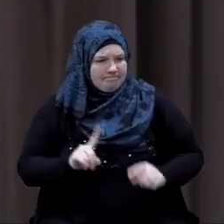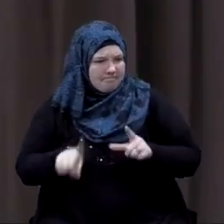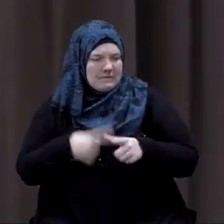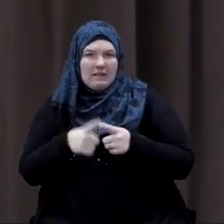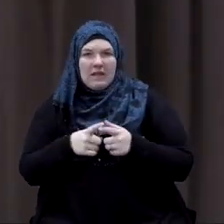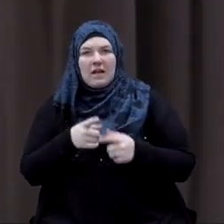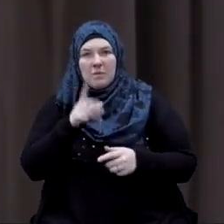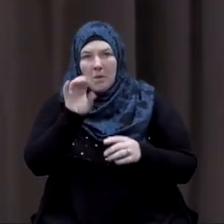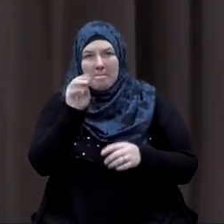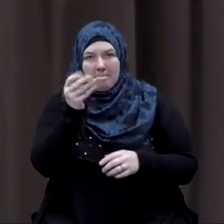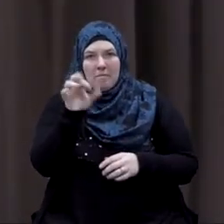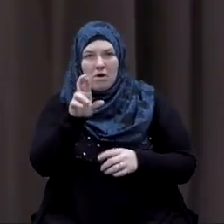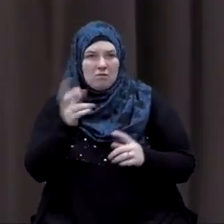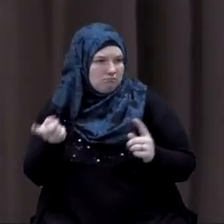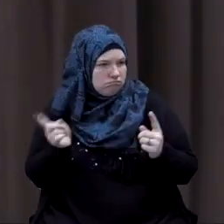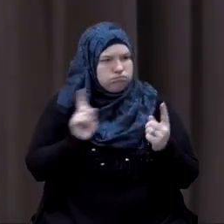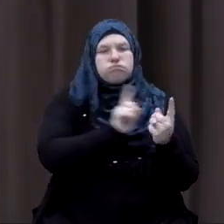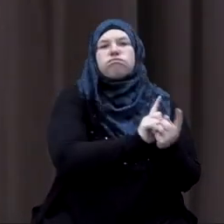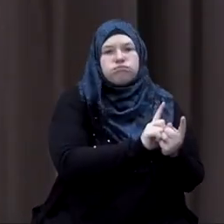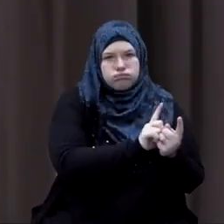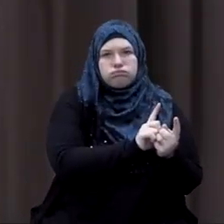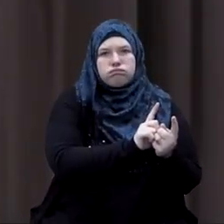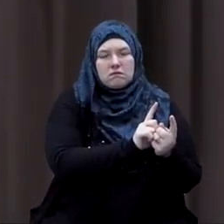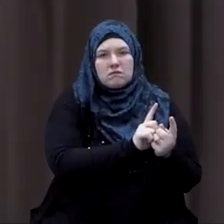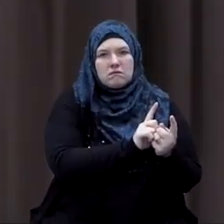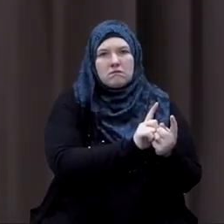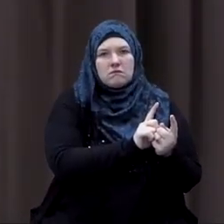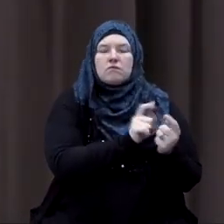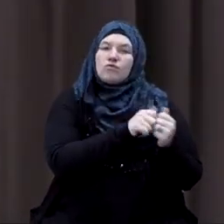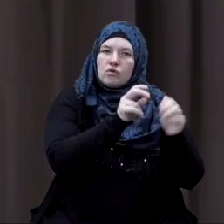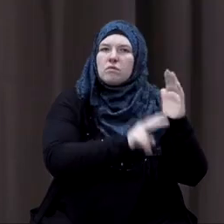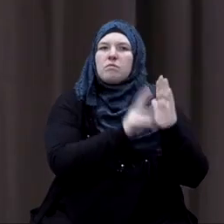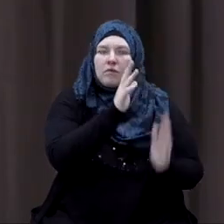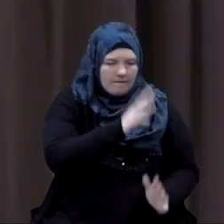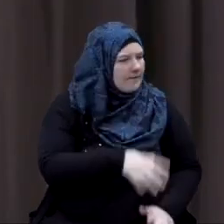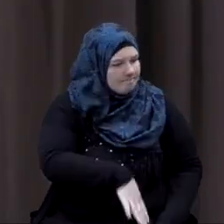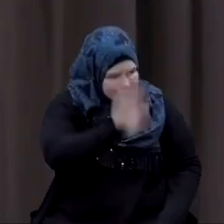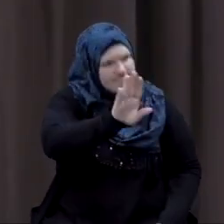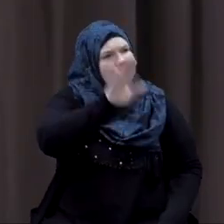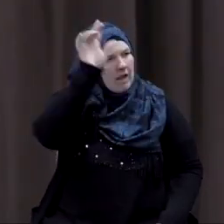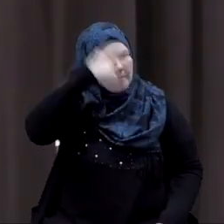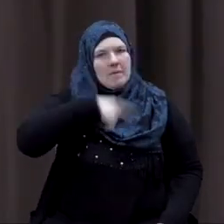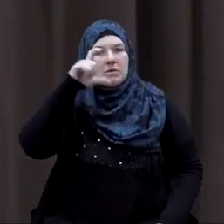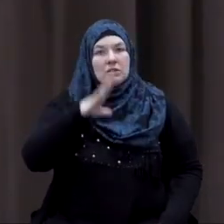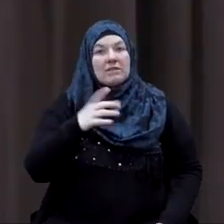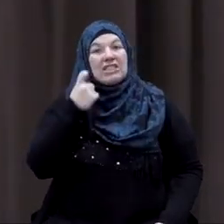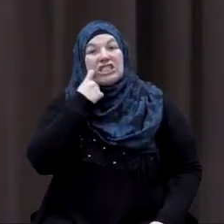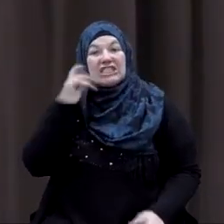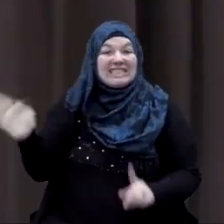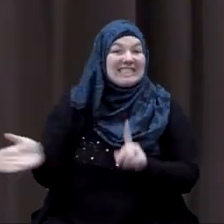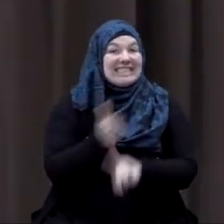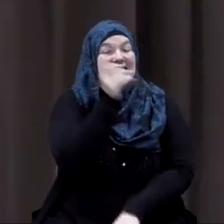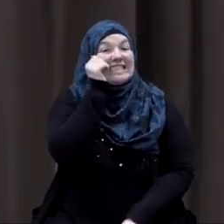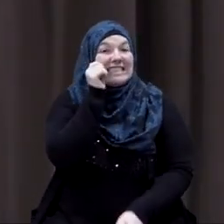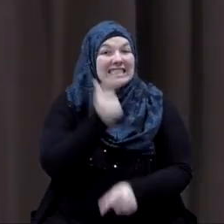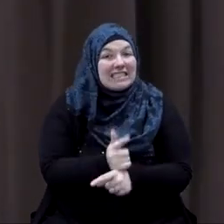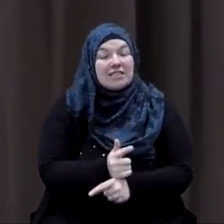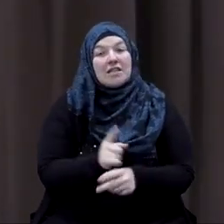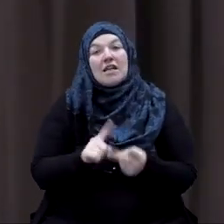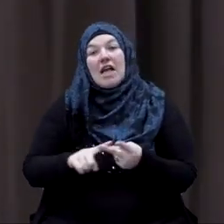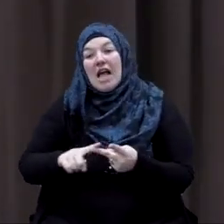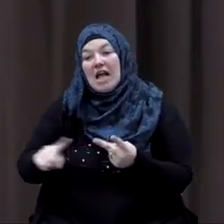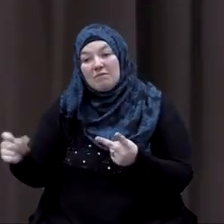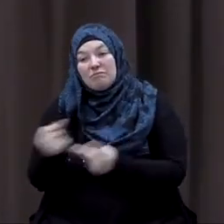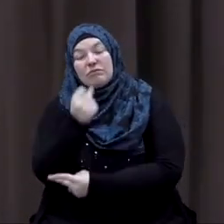Prophet ﷺ to declare his Islam. Umar al-Khattab, who just hit his sister and